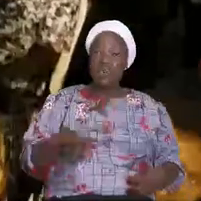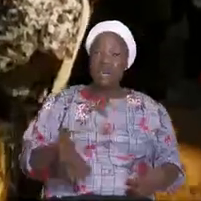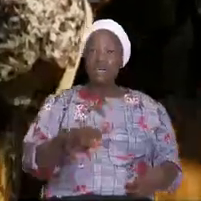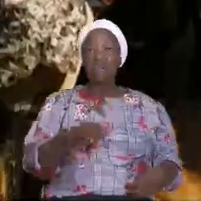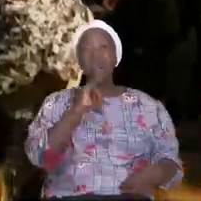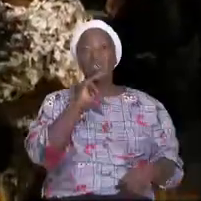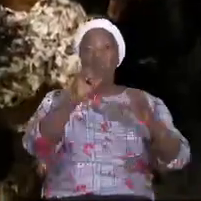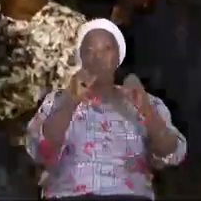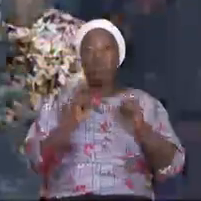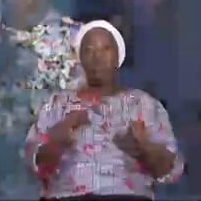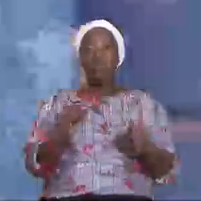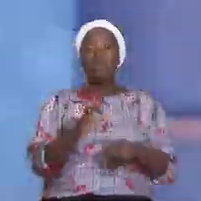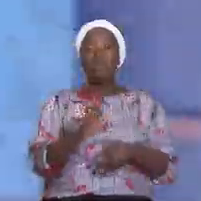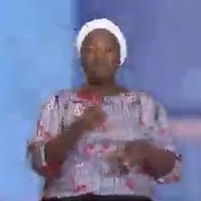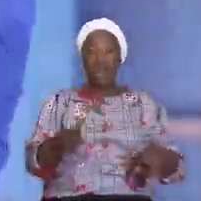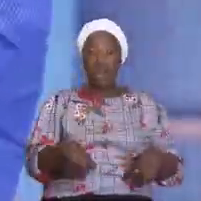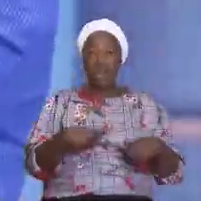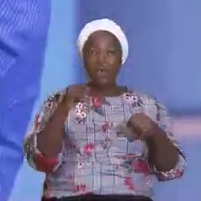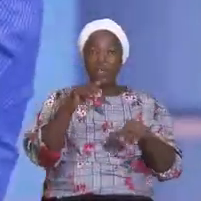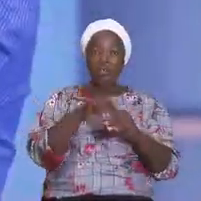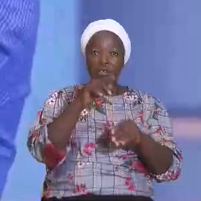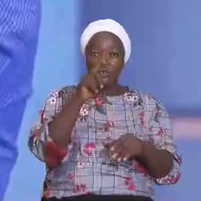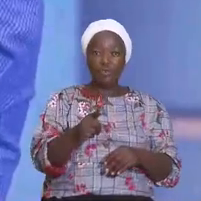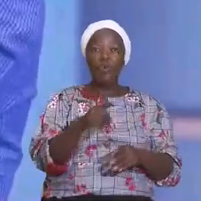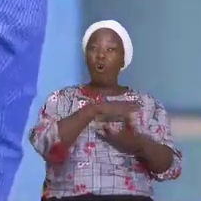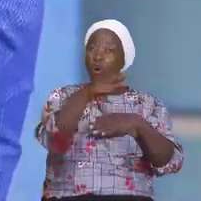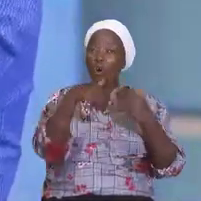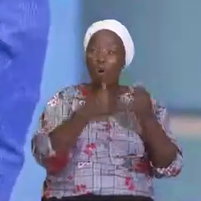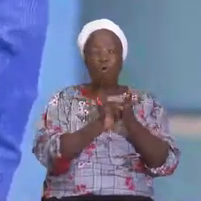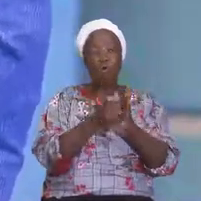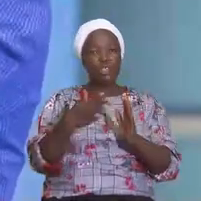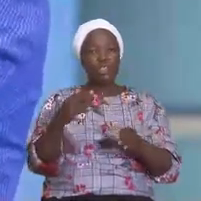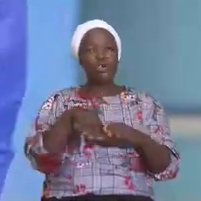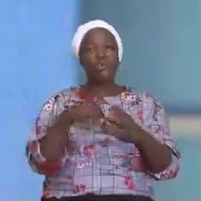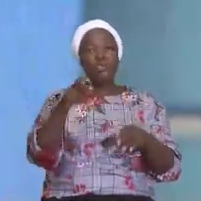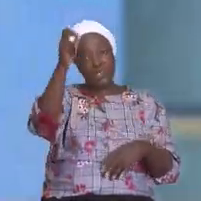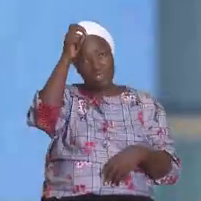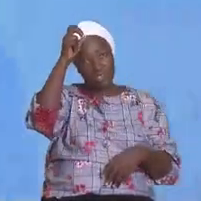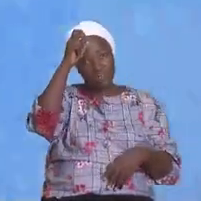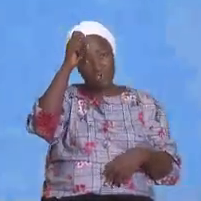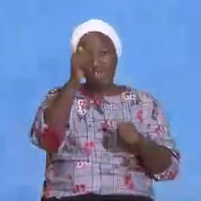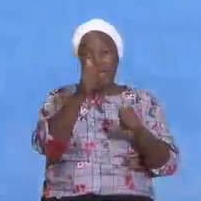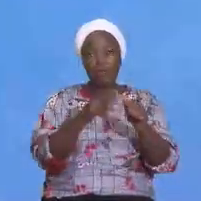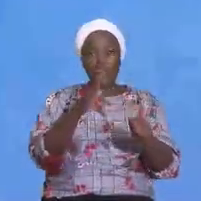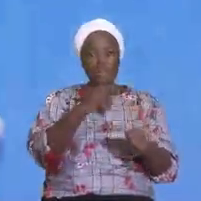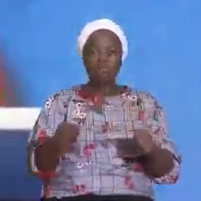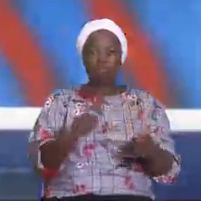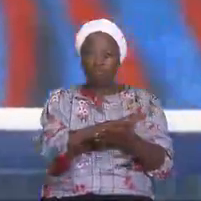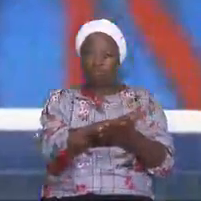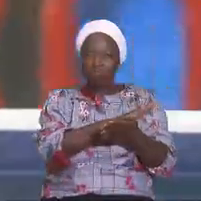là-bas. Là où se trouve Christ. Et Christ est puissant, résidant en